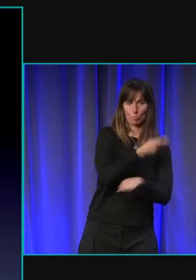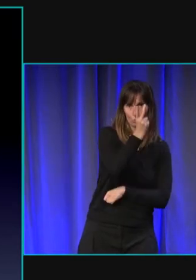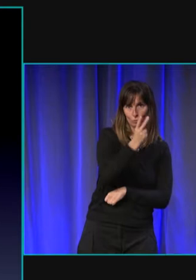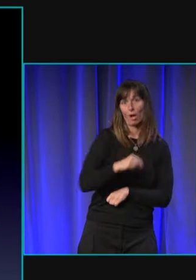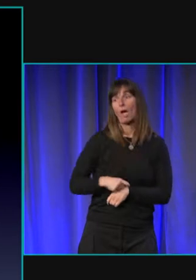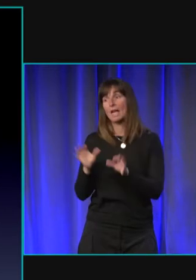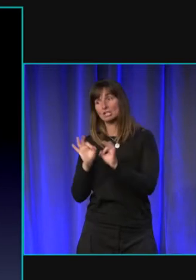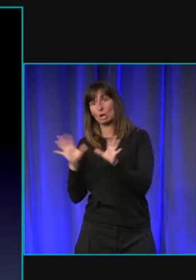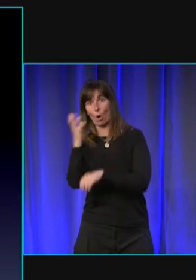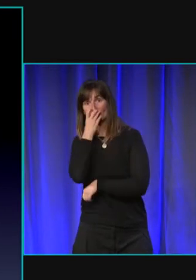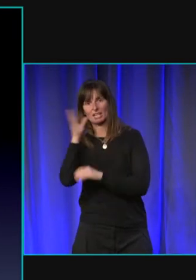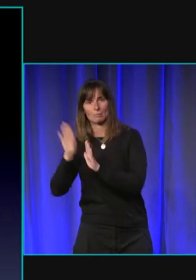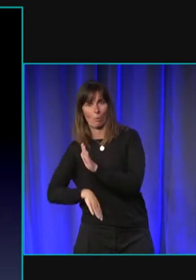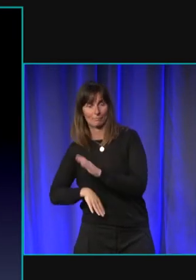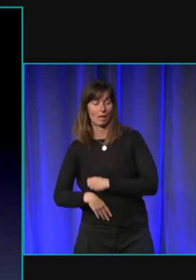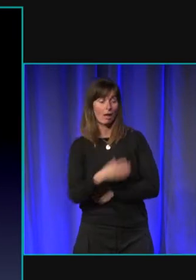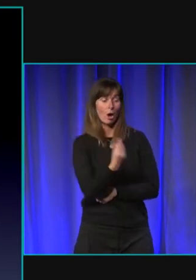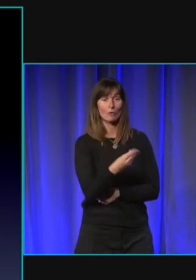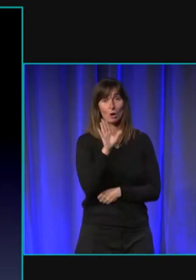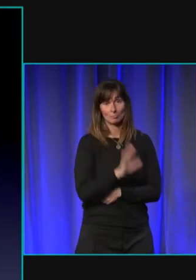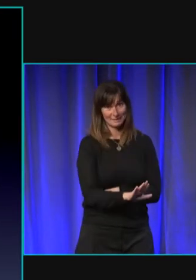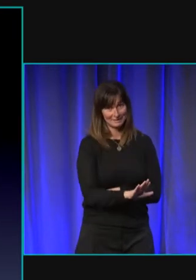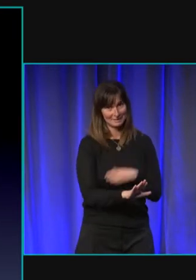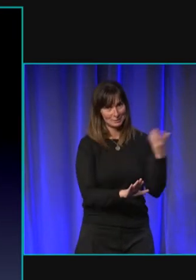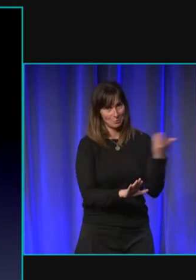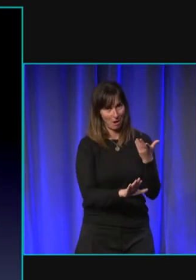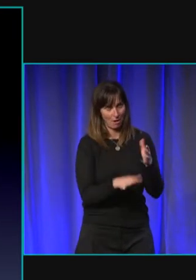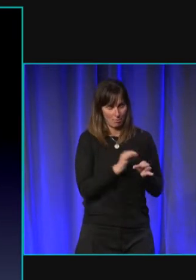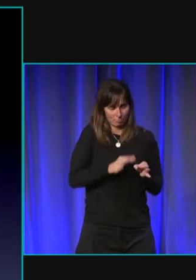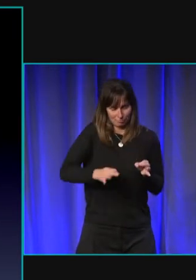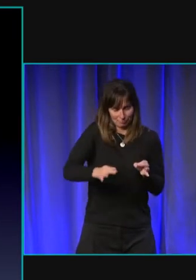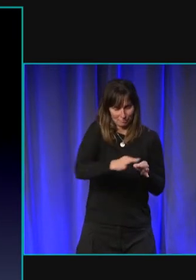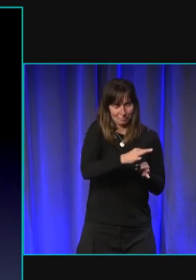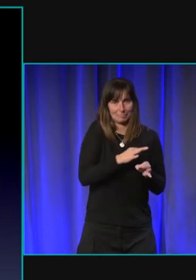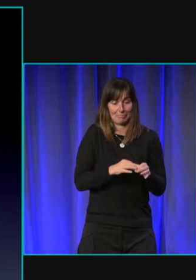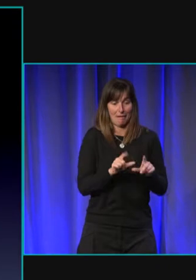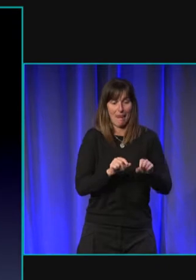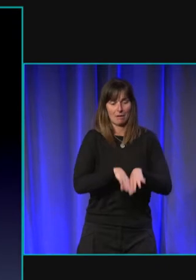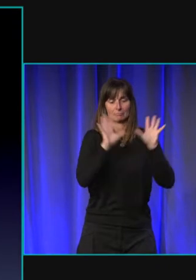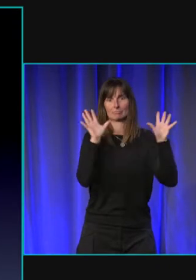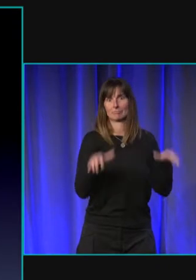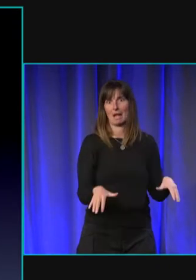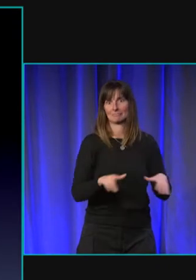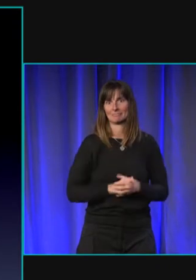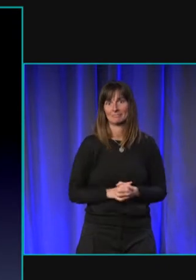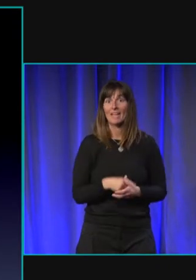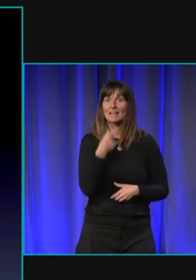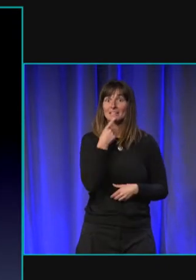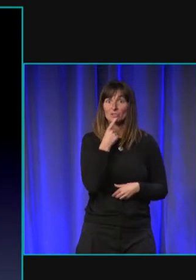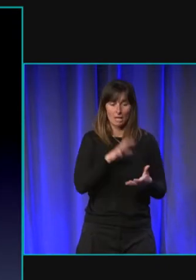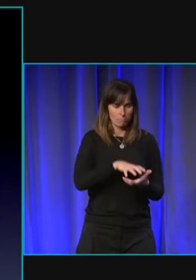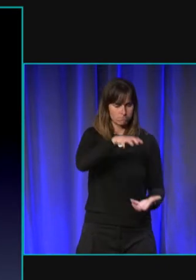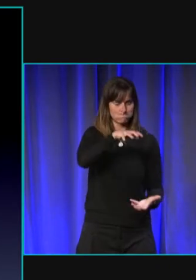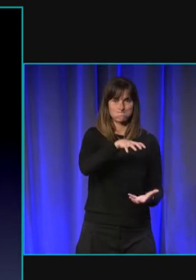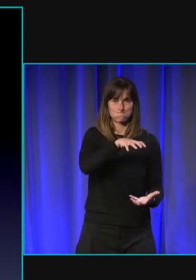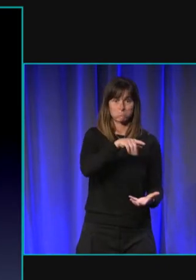les enfants ont une particularité, c'est qu'ils ont beaucoup, beaucoup de mitochondries dans leurs fibres musculaires. Donc la densité en mitochondries est